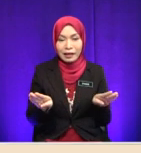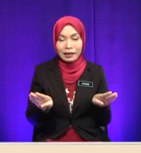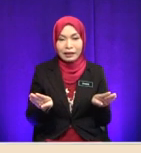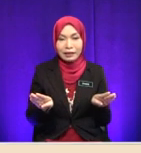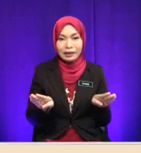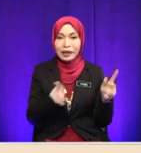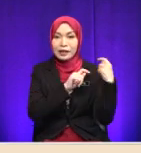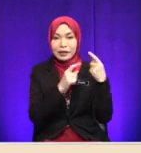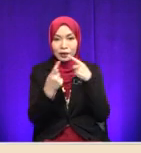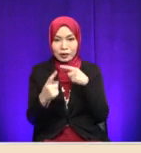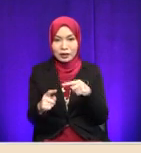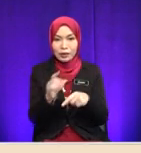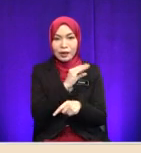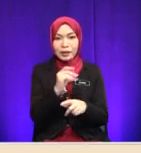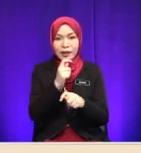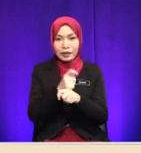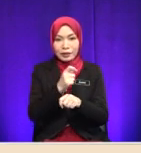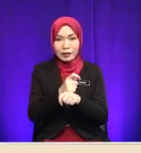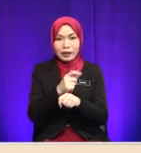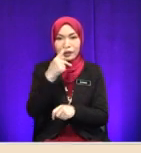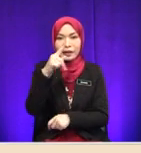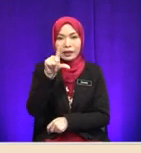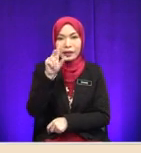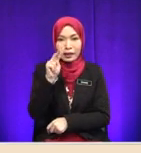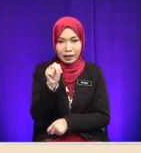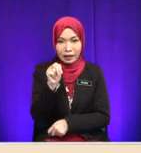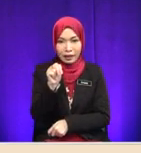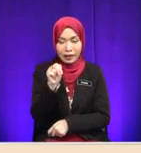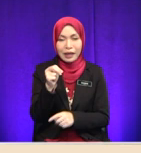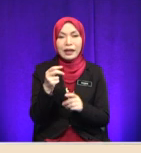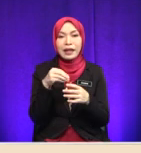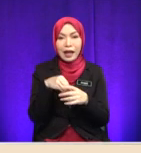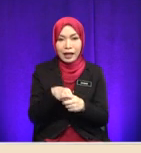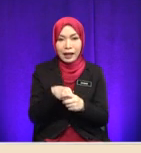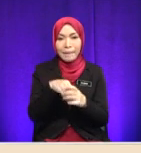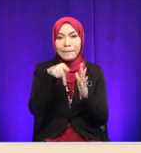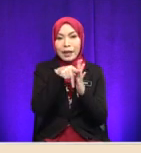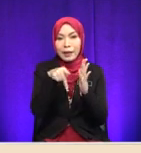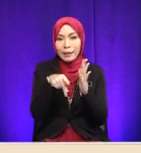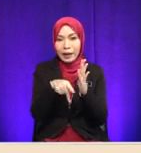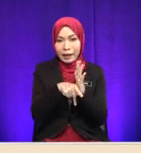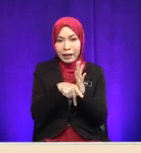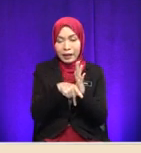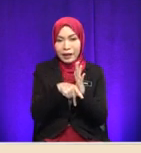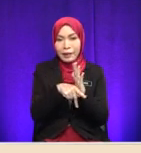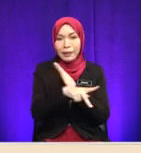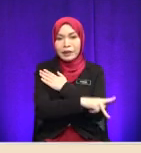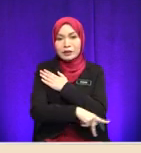Bidang tanggungjawab dan tugas Kementerian Luar Negeri yang termaktub dalam Perlembagaan Persekutuan ialah yang pertama,